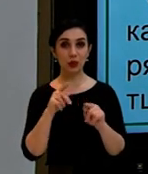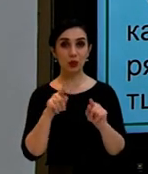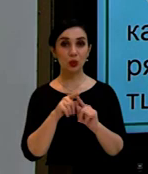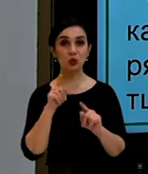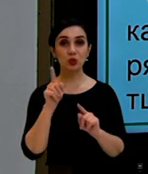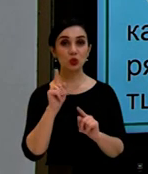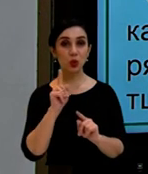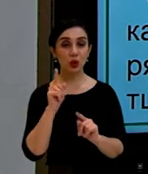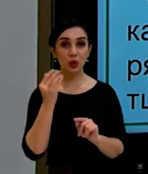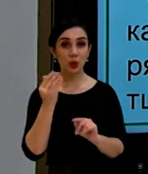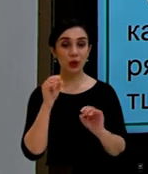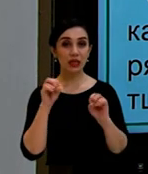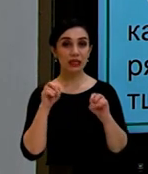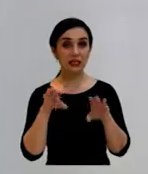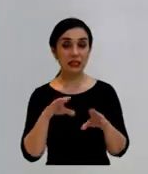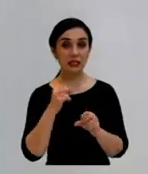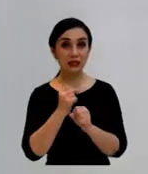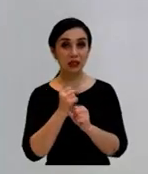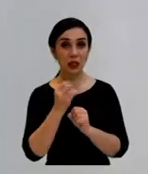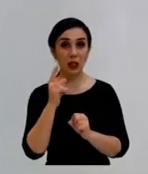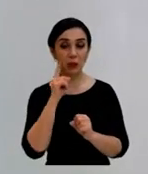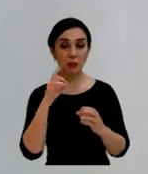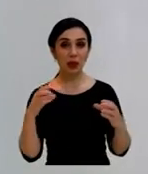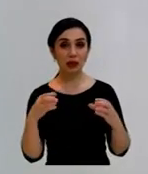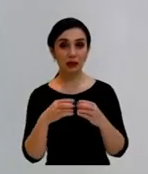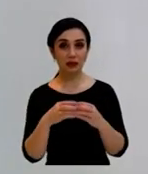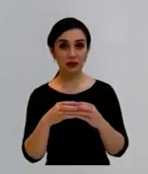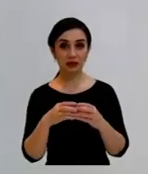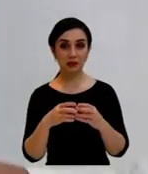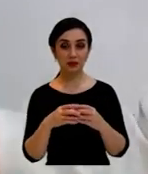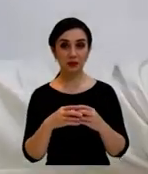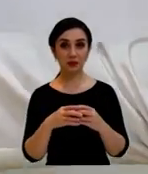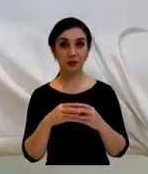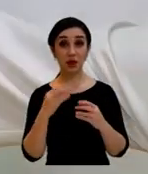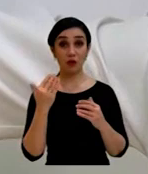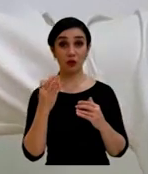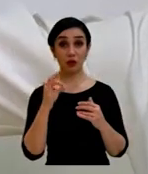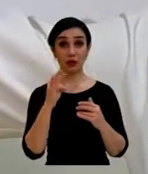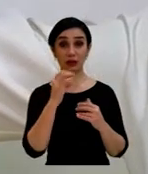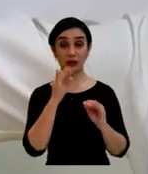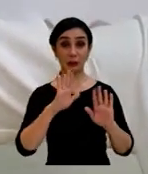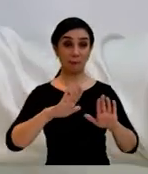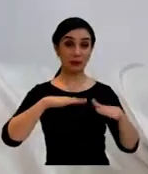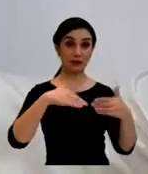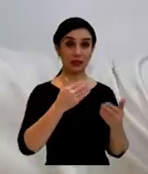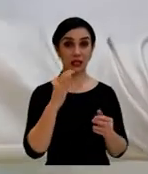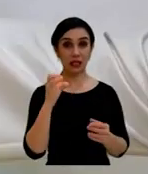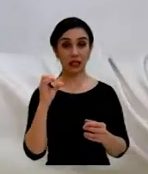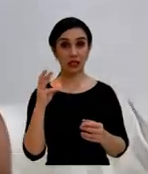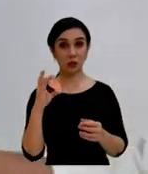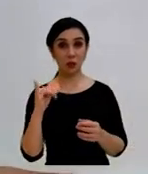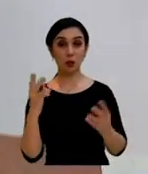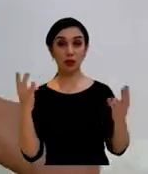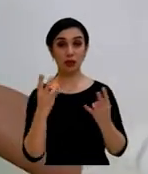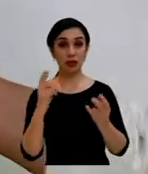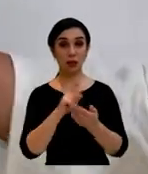до что решили сделать молодые вот они и посоветовали ему что